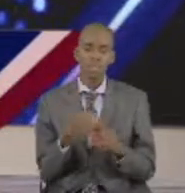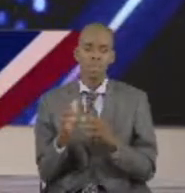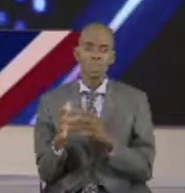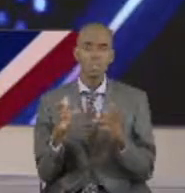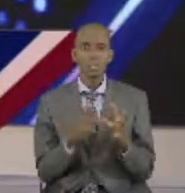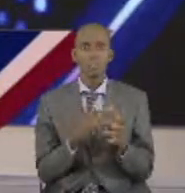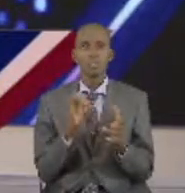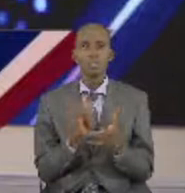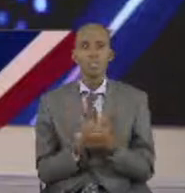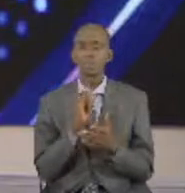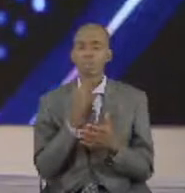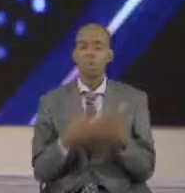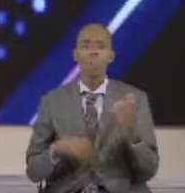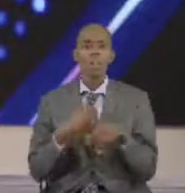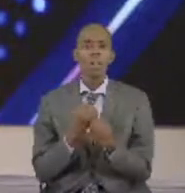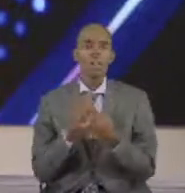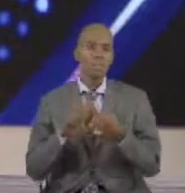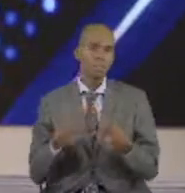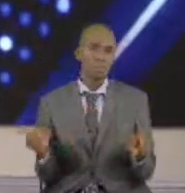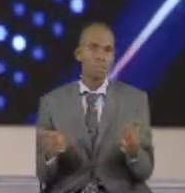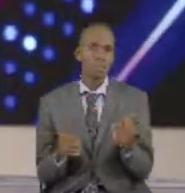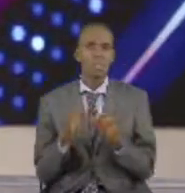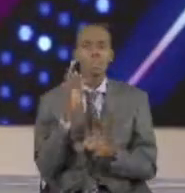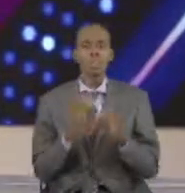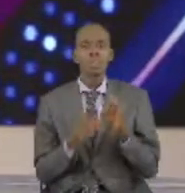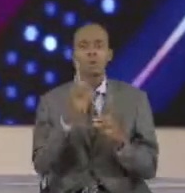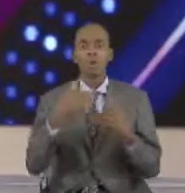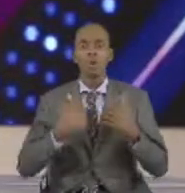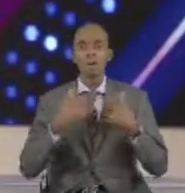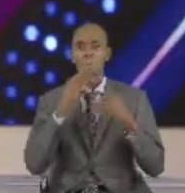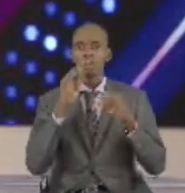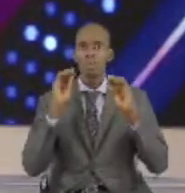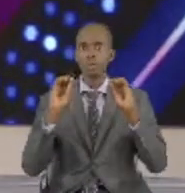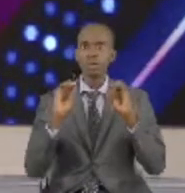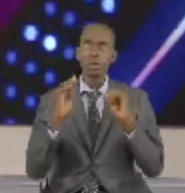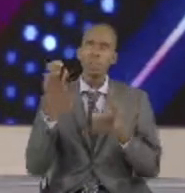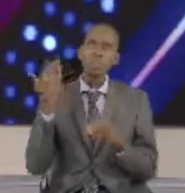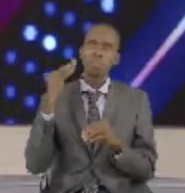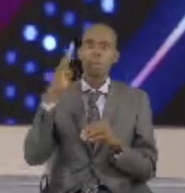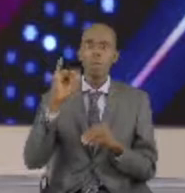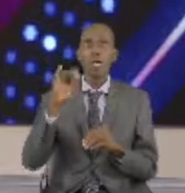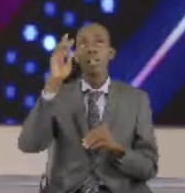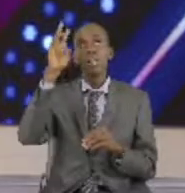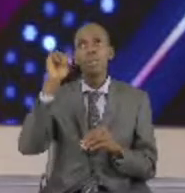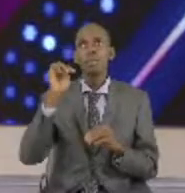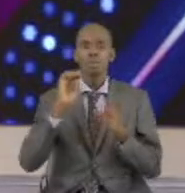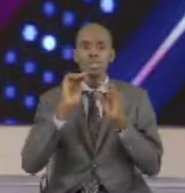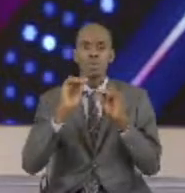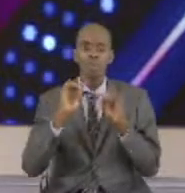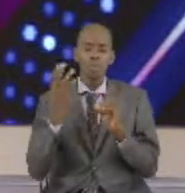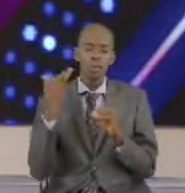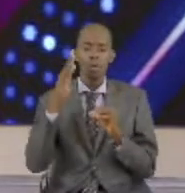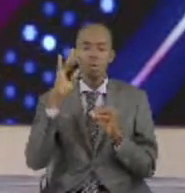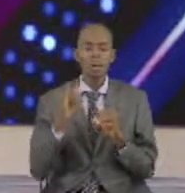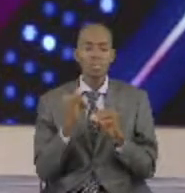c'est ce qui fait la différence si vous avez été enseigné de l'île enseigne aussi